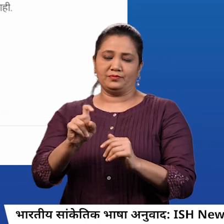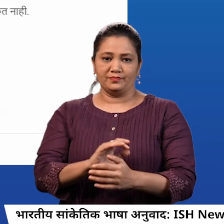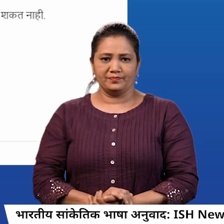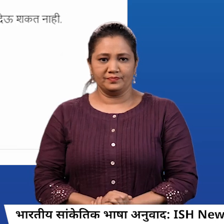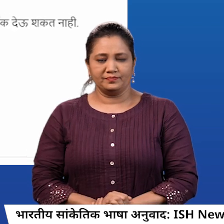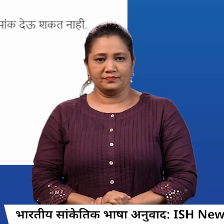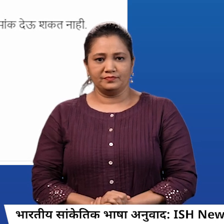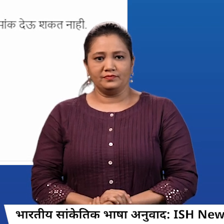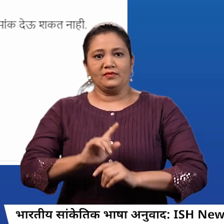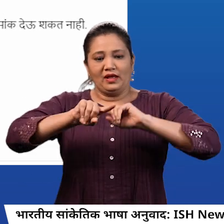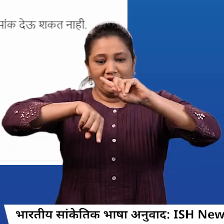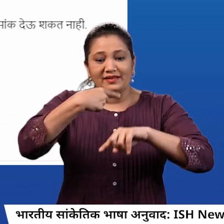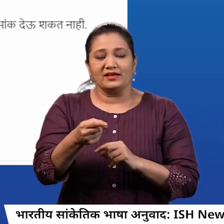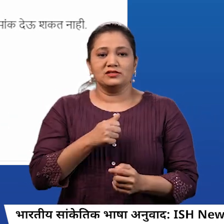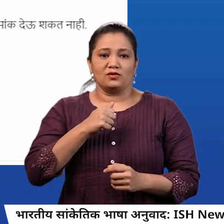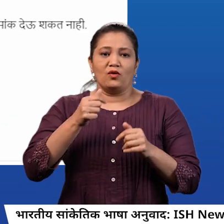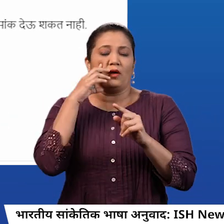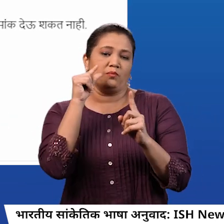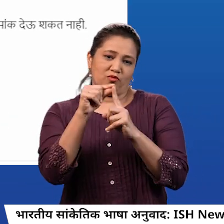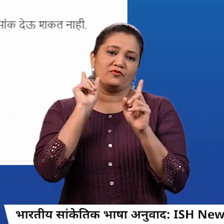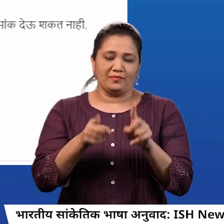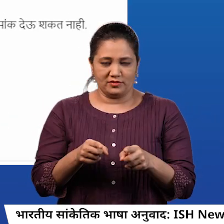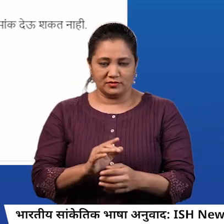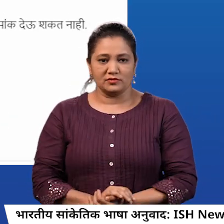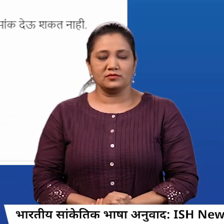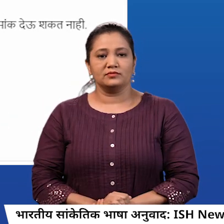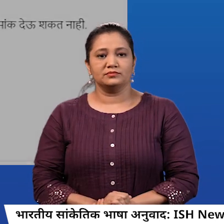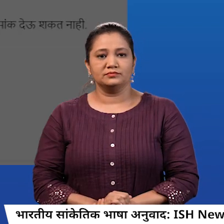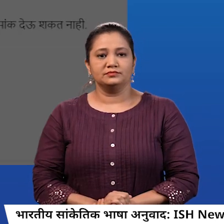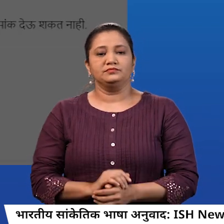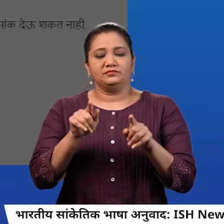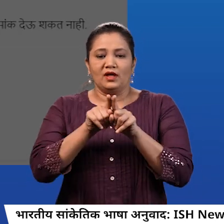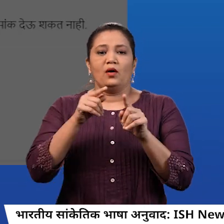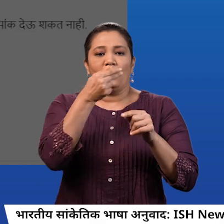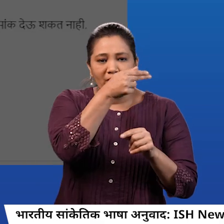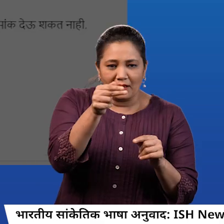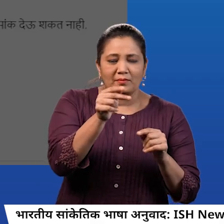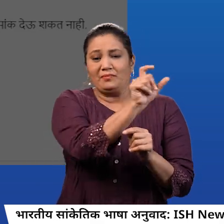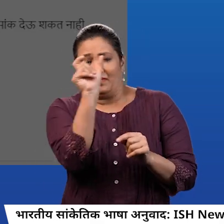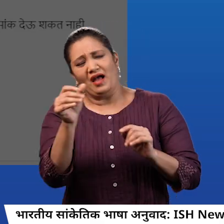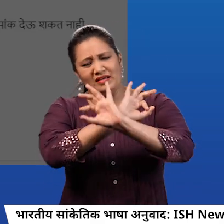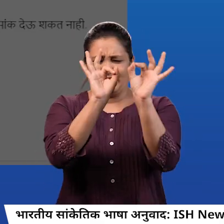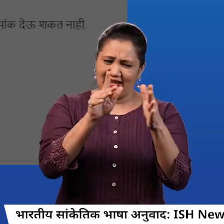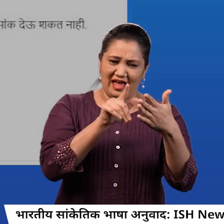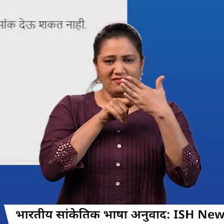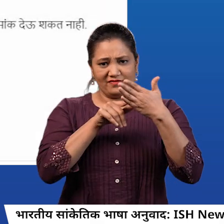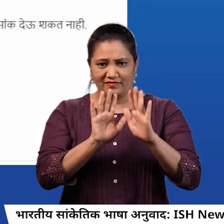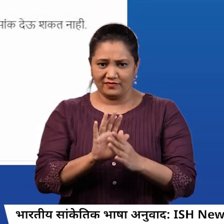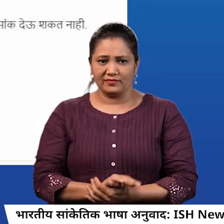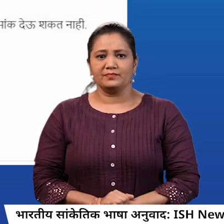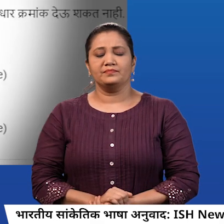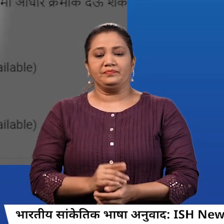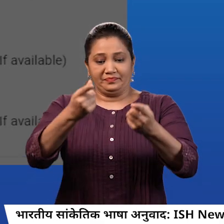मग अर्जाच्या पुढच्या टप्प्यात आपल्याला काही वैयक्तिक तपशील द्यायचे आहेत. त्यापैकी आपलं नाव आणि आडनाव हे तपशील आपोआप भरलेले